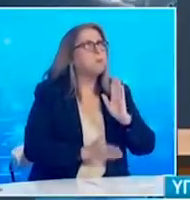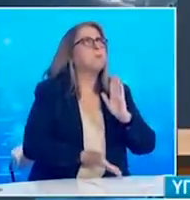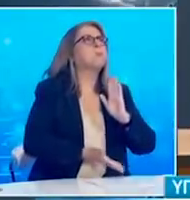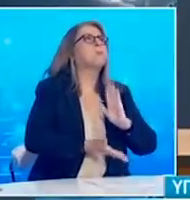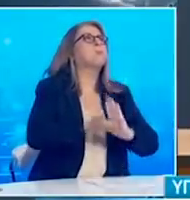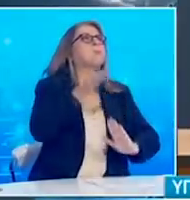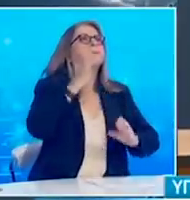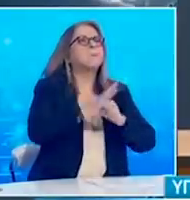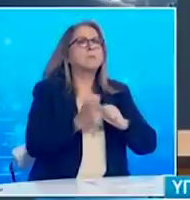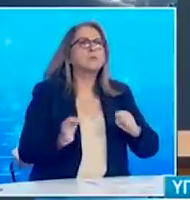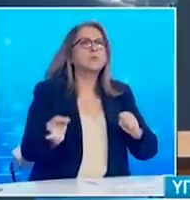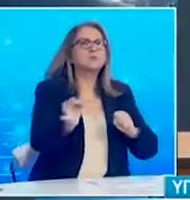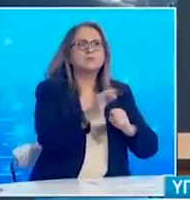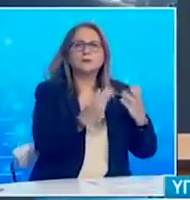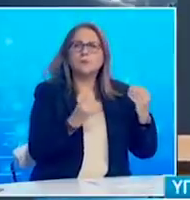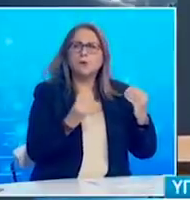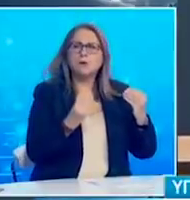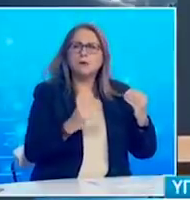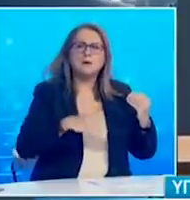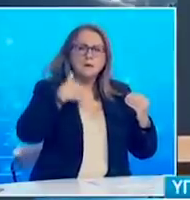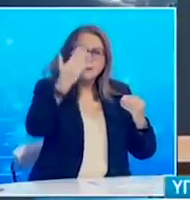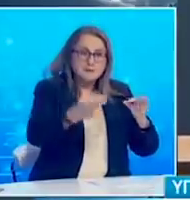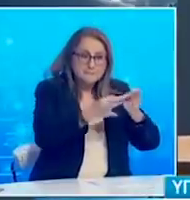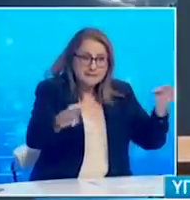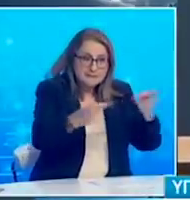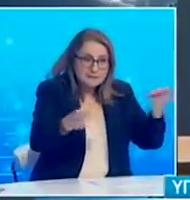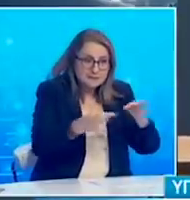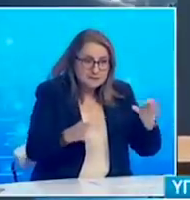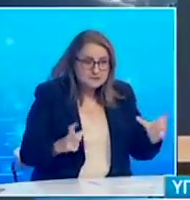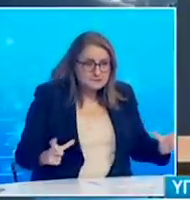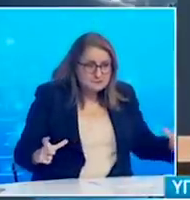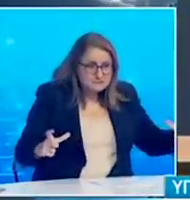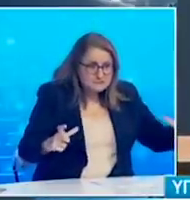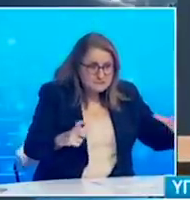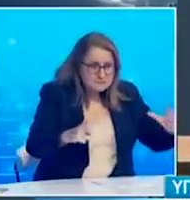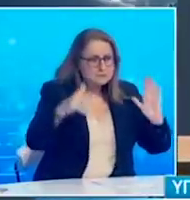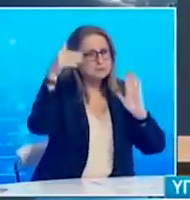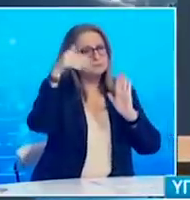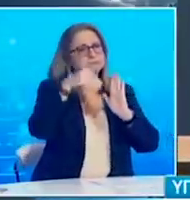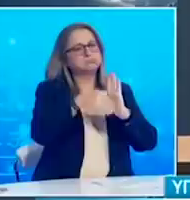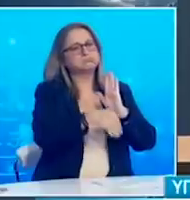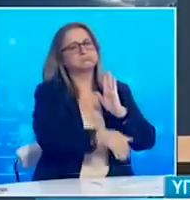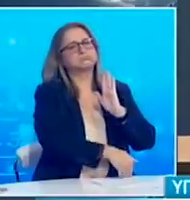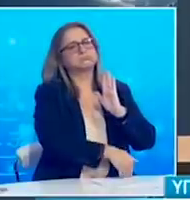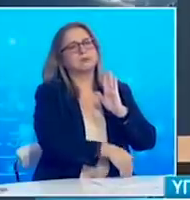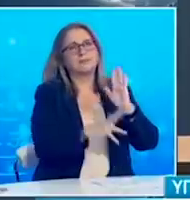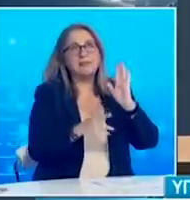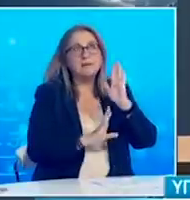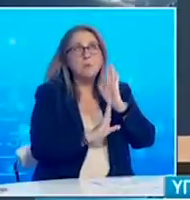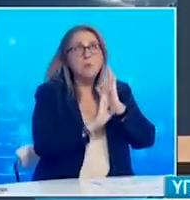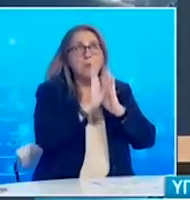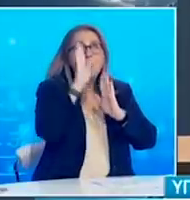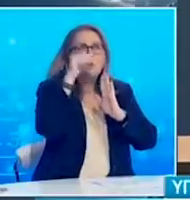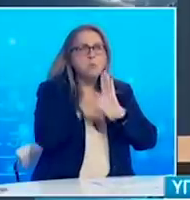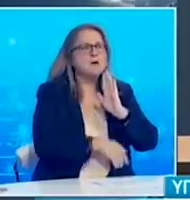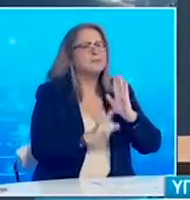θα καταλήξει μετά την εφαρμογή των μέτρων σε μία ύφεση. Όλα αυτά είναι μοντέλα που καθημερινά αλλάζουν